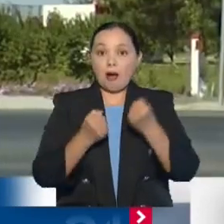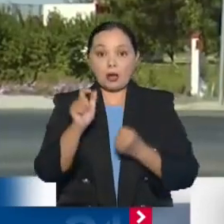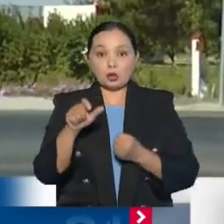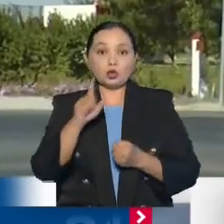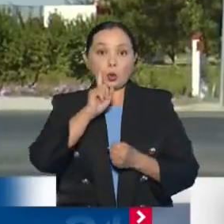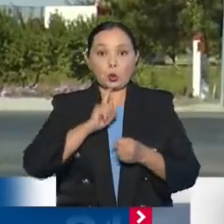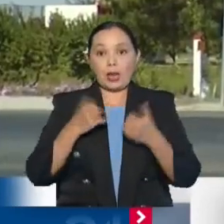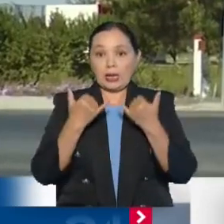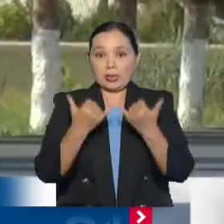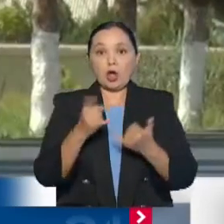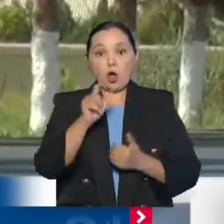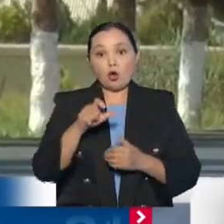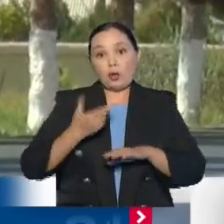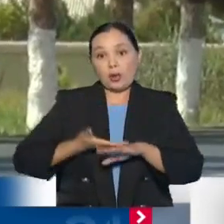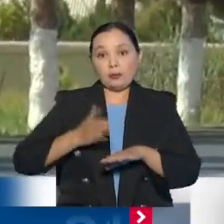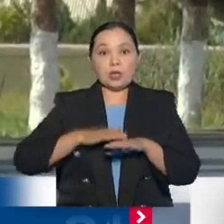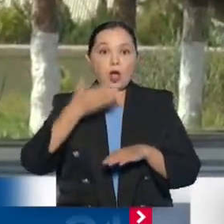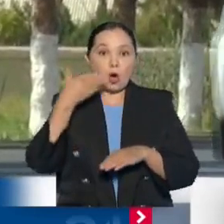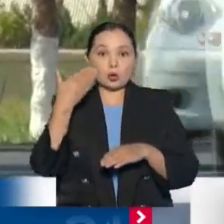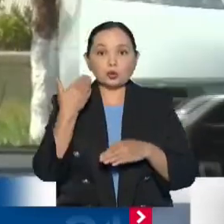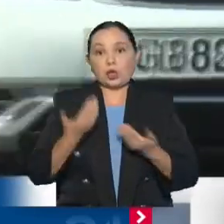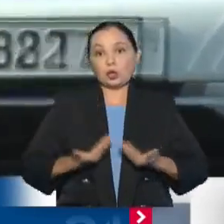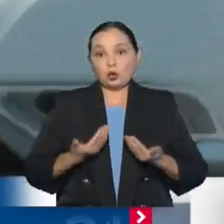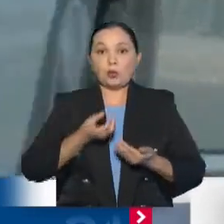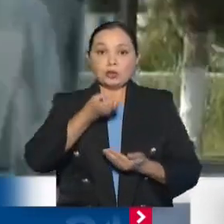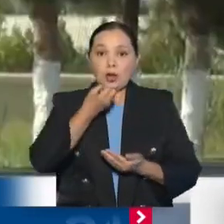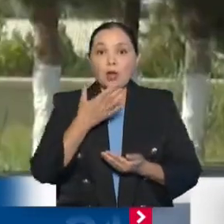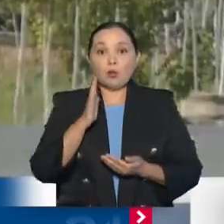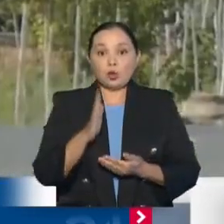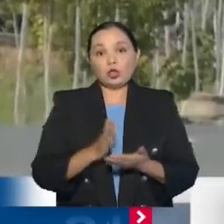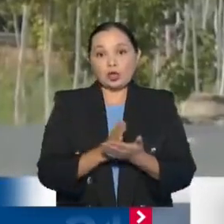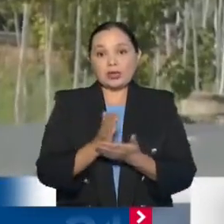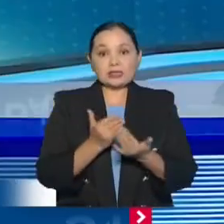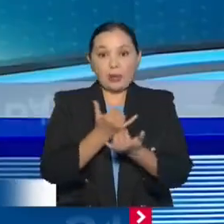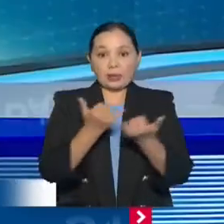qulaylik yaratish, odamlarning mushkuli oson, turmush darajasi esa yanada farovon bo'lishiga xizmat qiladi.